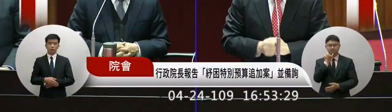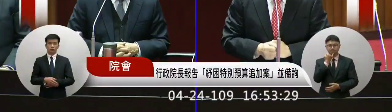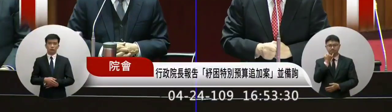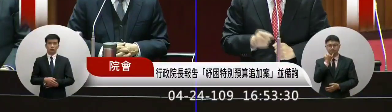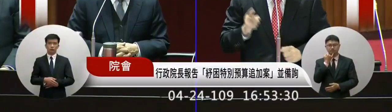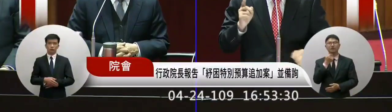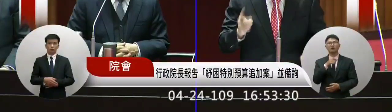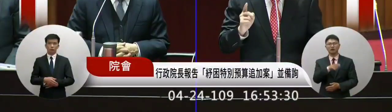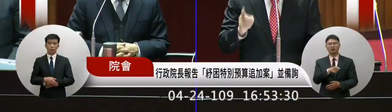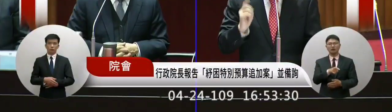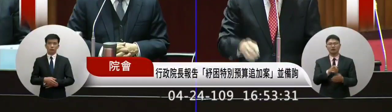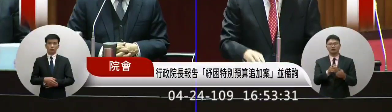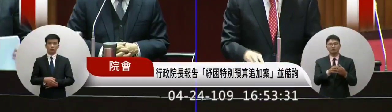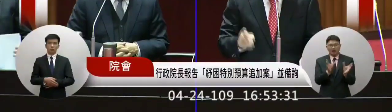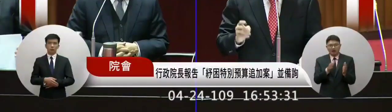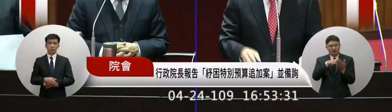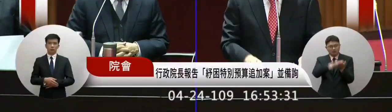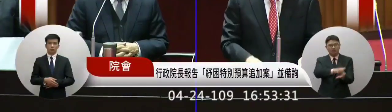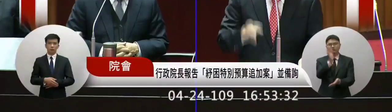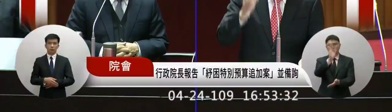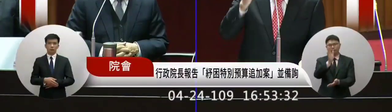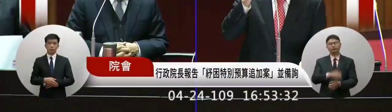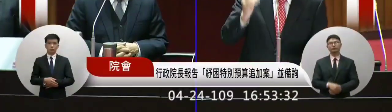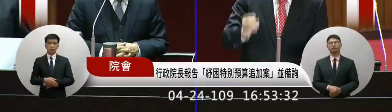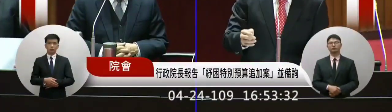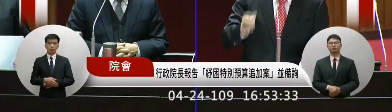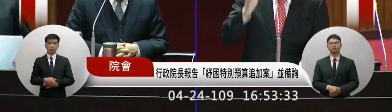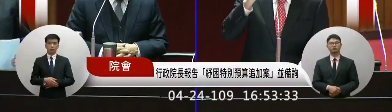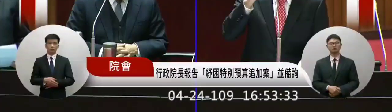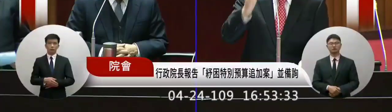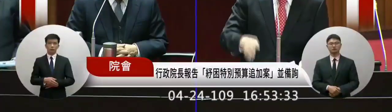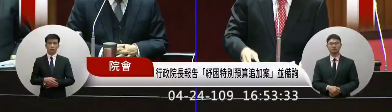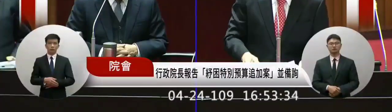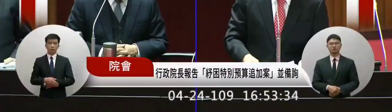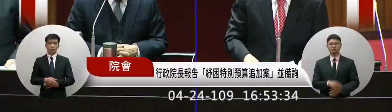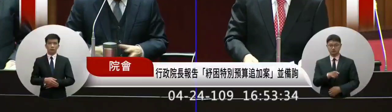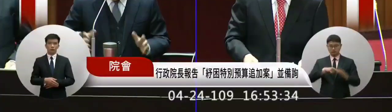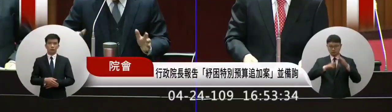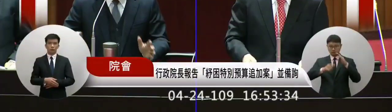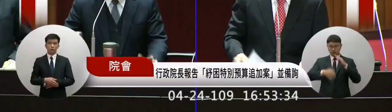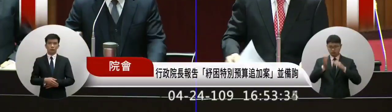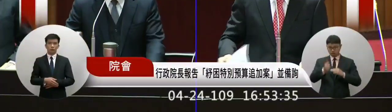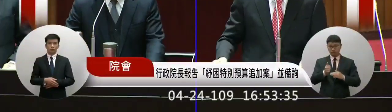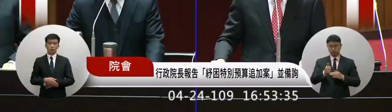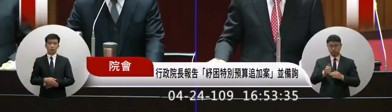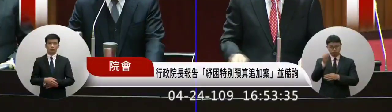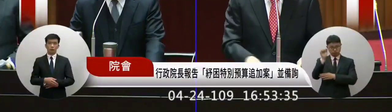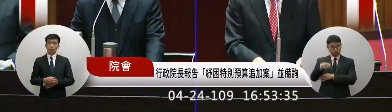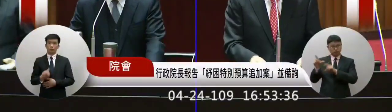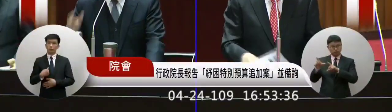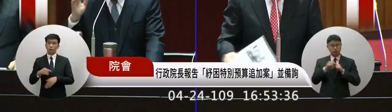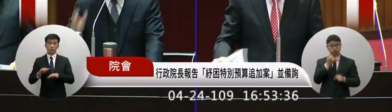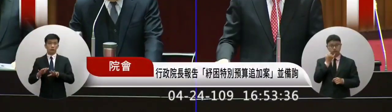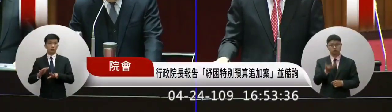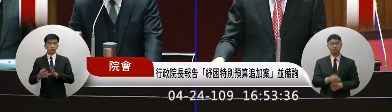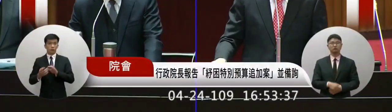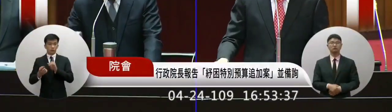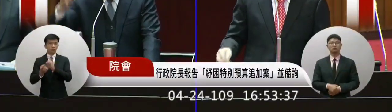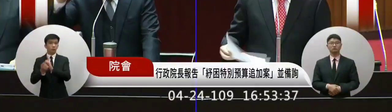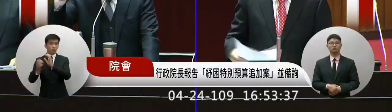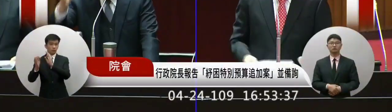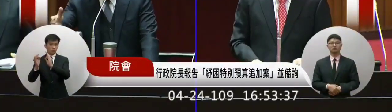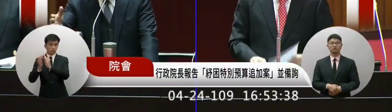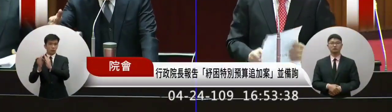不至于断炊。这个请院长您可以做参考吗？ 我们现在对于银